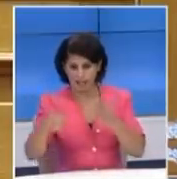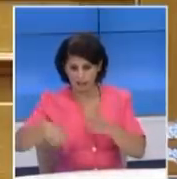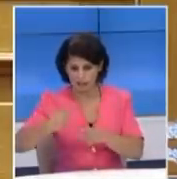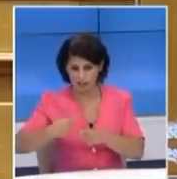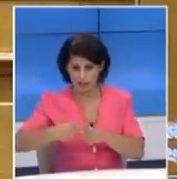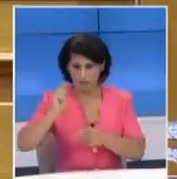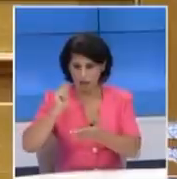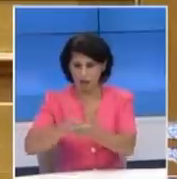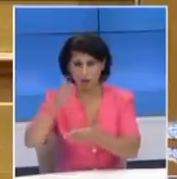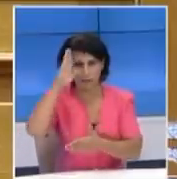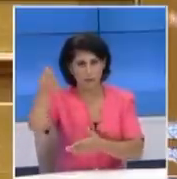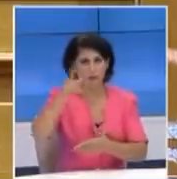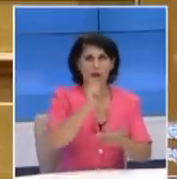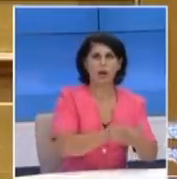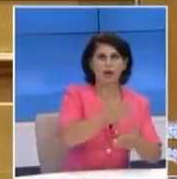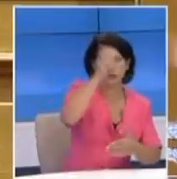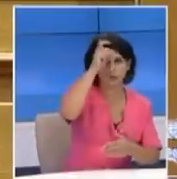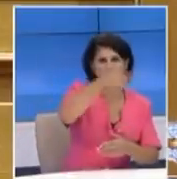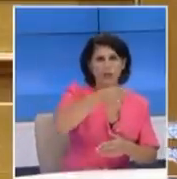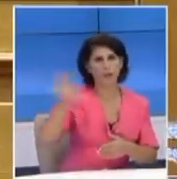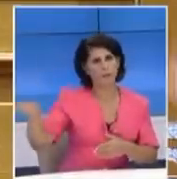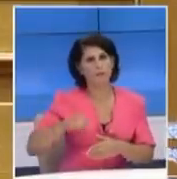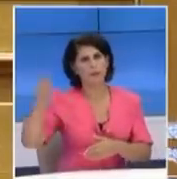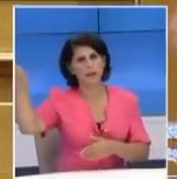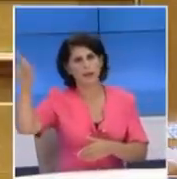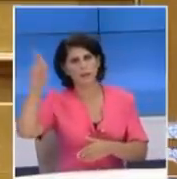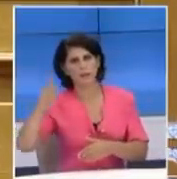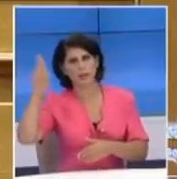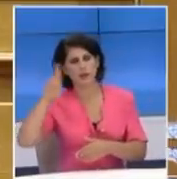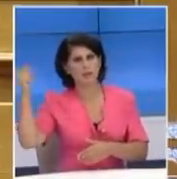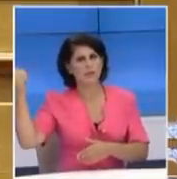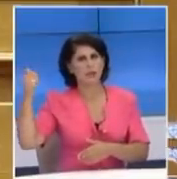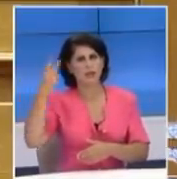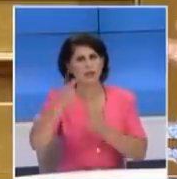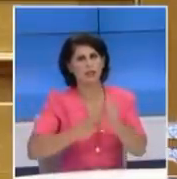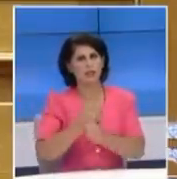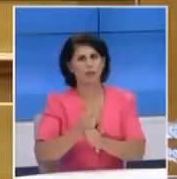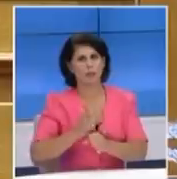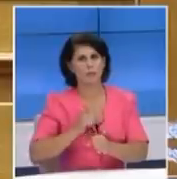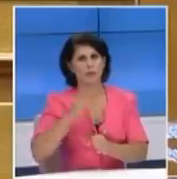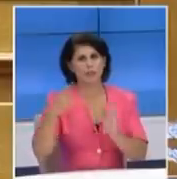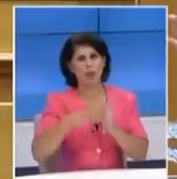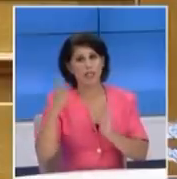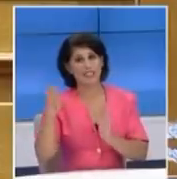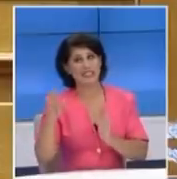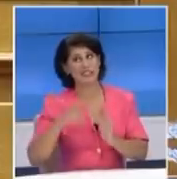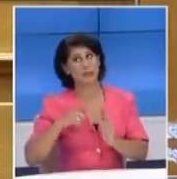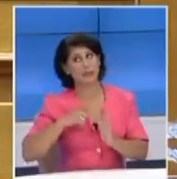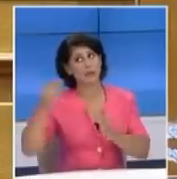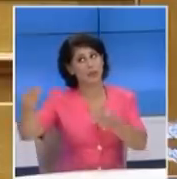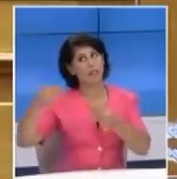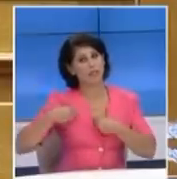Τουρκία. Γιατί κύριε Πρωθυπουργέ δεν πάτε να πάρετε τη Ρωσία σε δύο χρόνια σου χώρι 57 παράδοση και περιμένουμε το 2030. Λέω εγώ παιδί